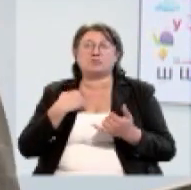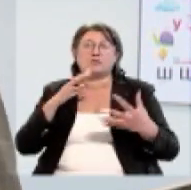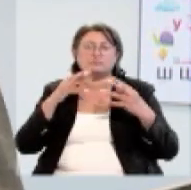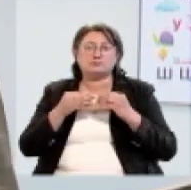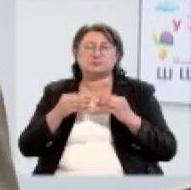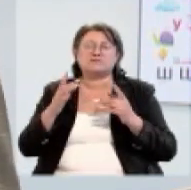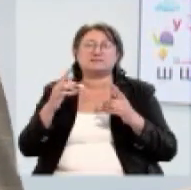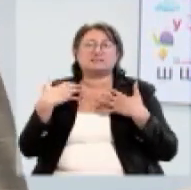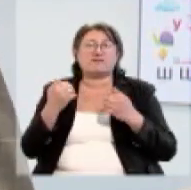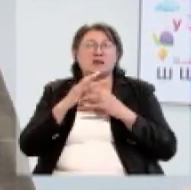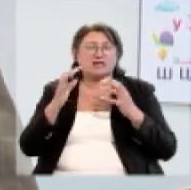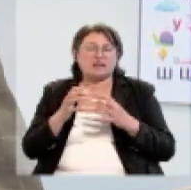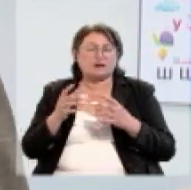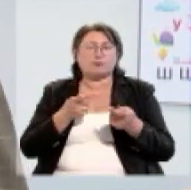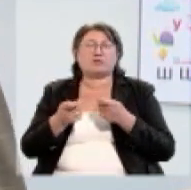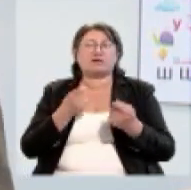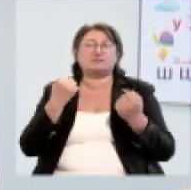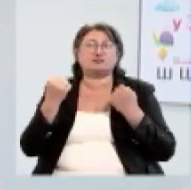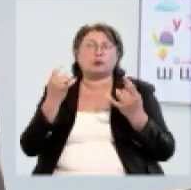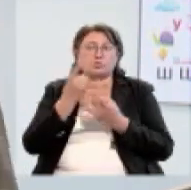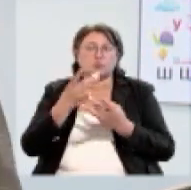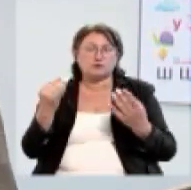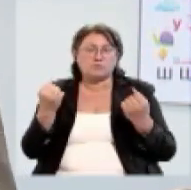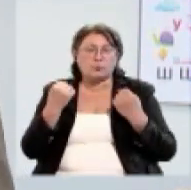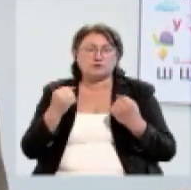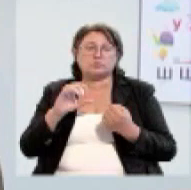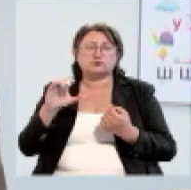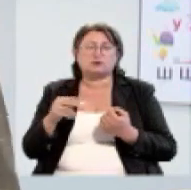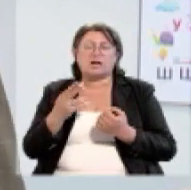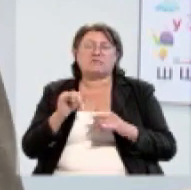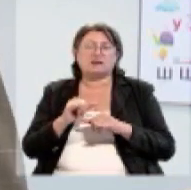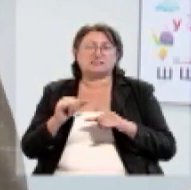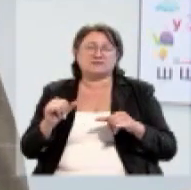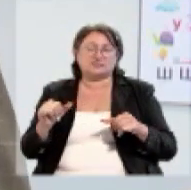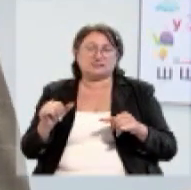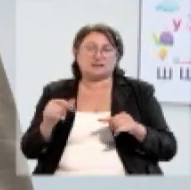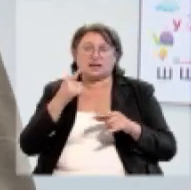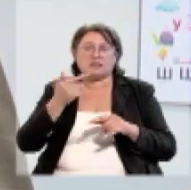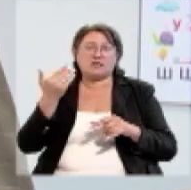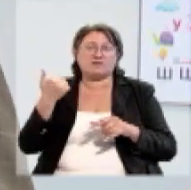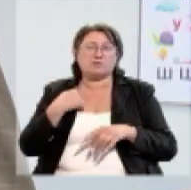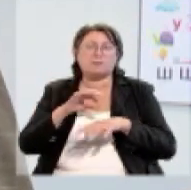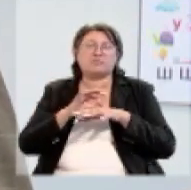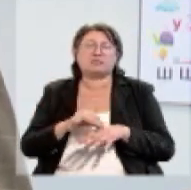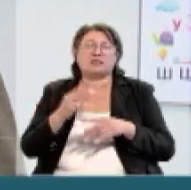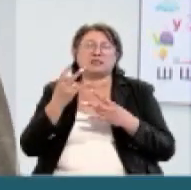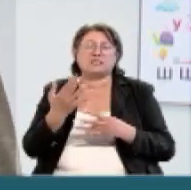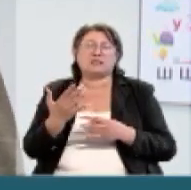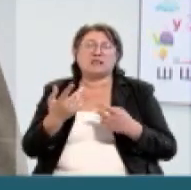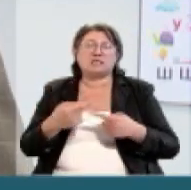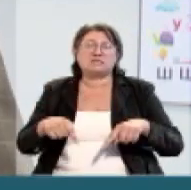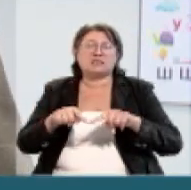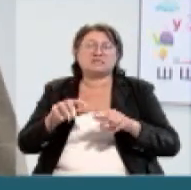со здравоохранением, с управлением общественного развития. Біз қазір денсаулық сақтау саласымен, дене шынықтыру және